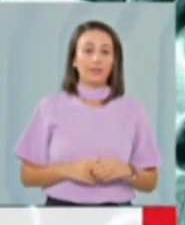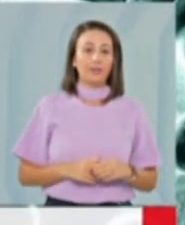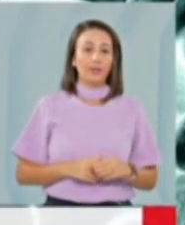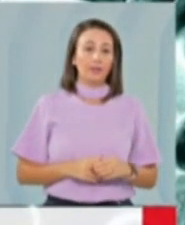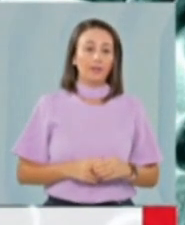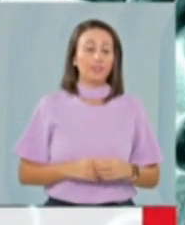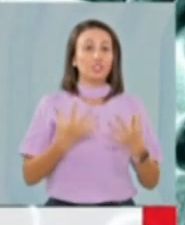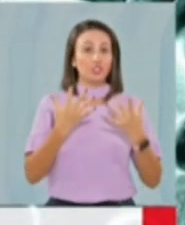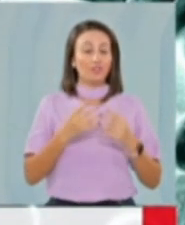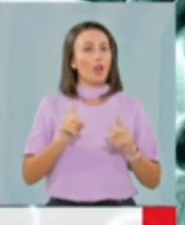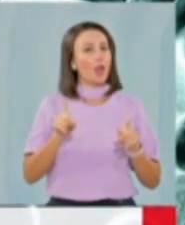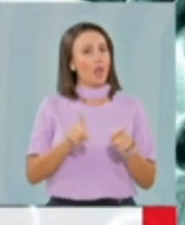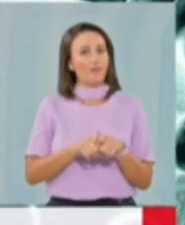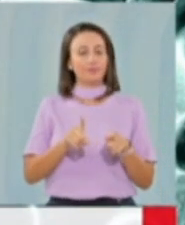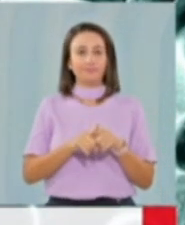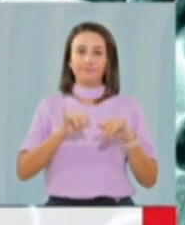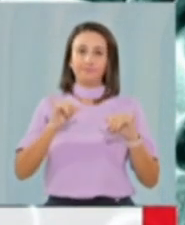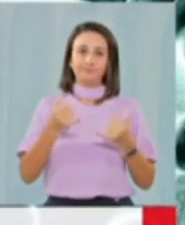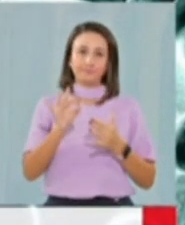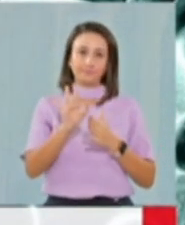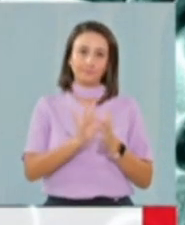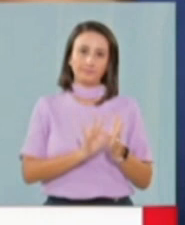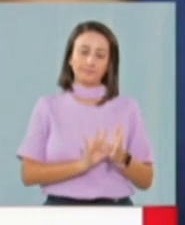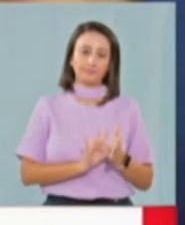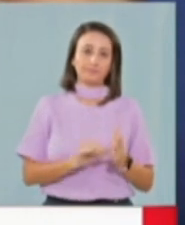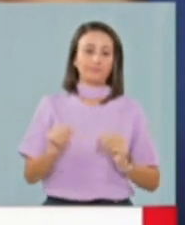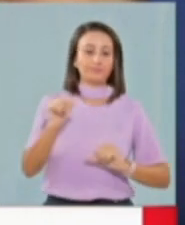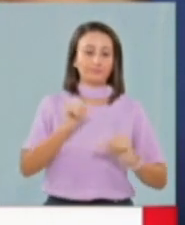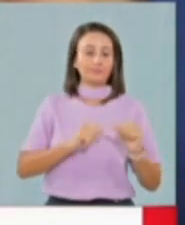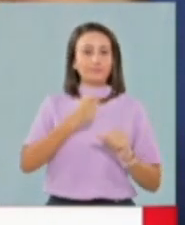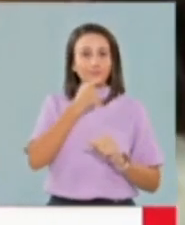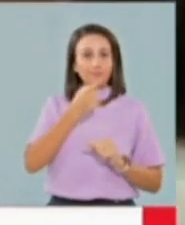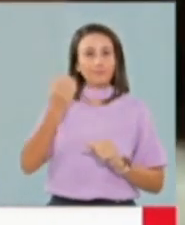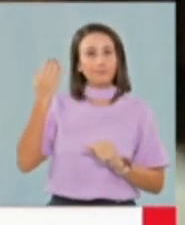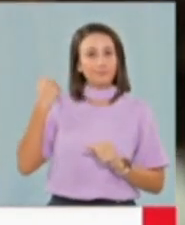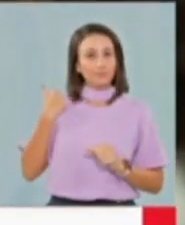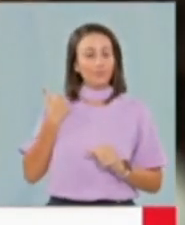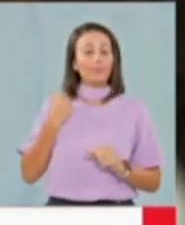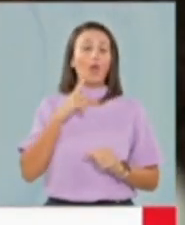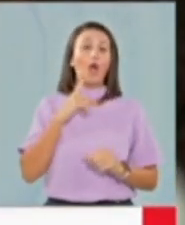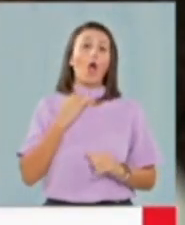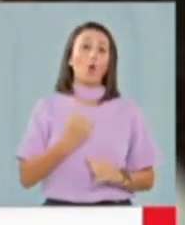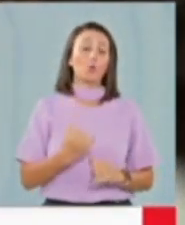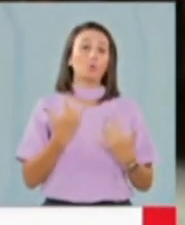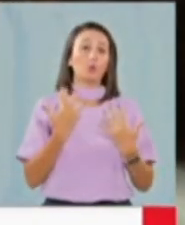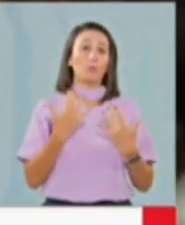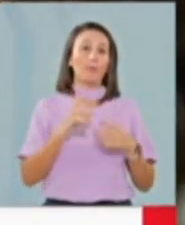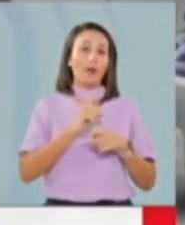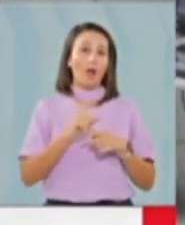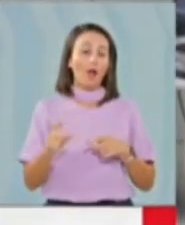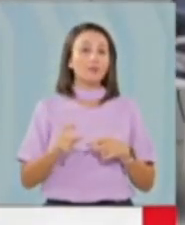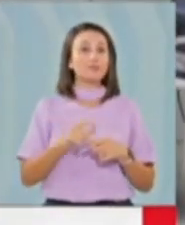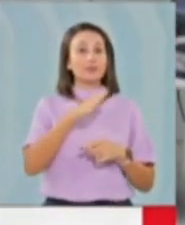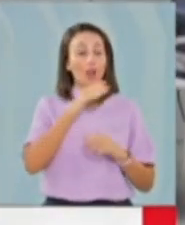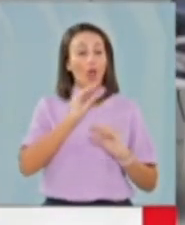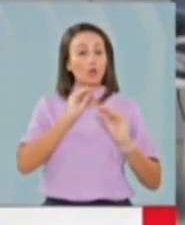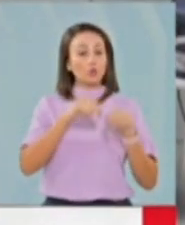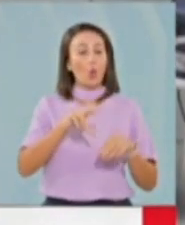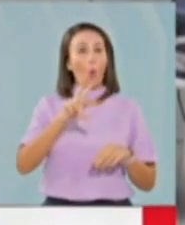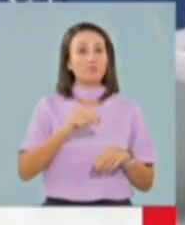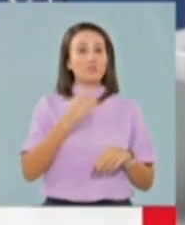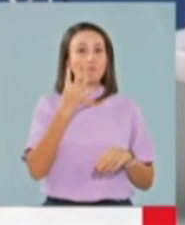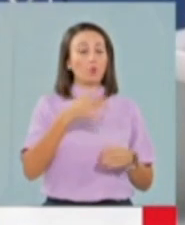și cifra semănătoarea au mai fost înregistrate doar în septembrie anul trecut în acest moment numărul de cazuri din Israel a ajuns la